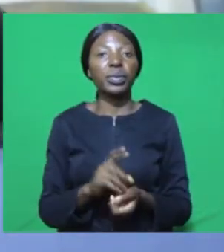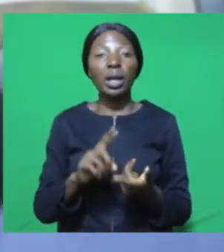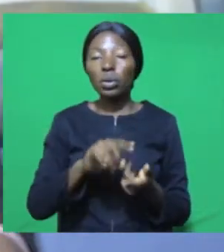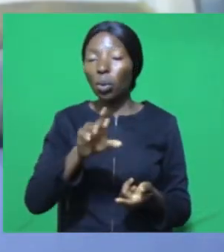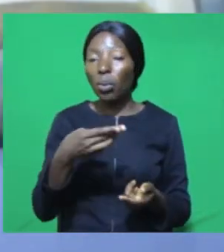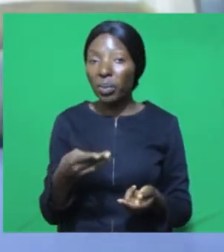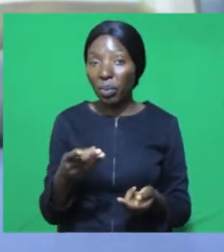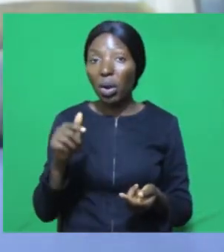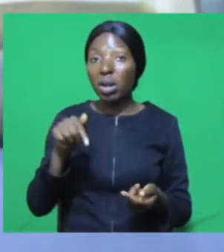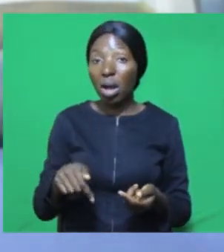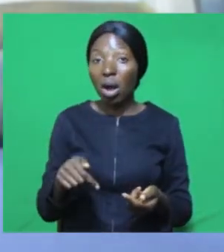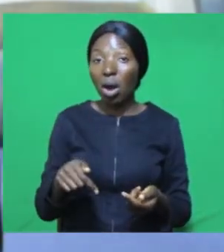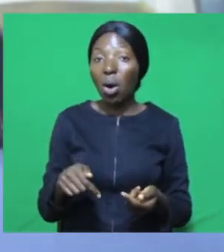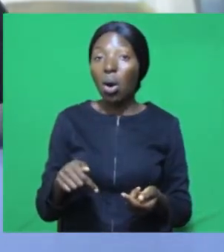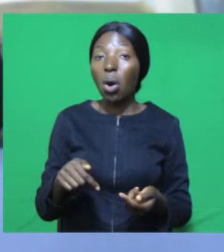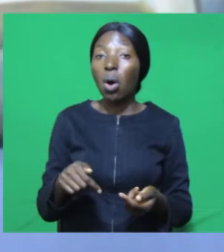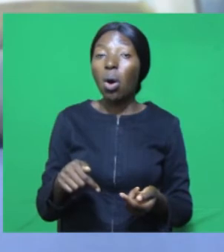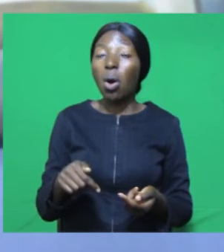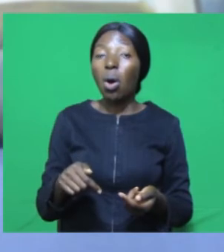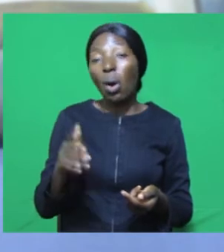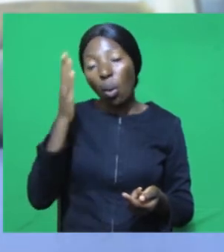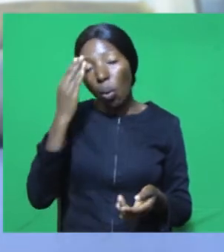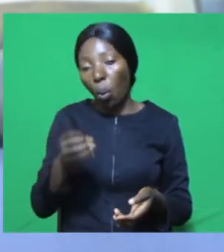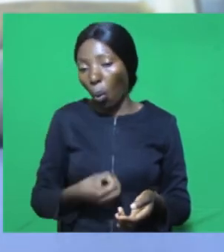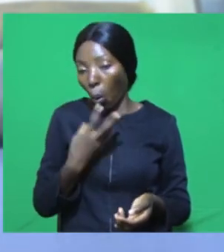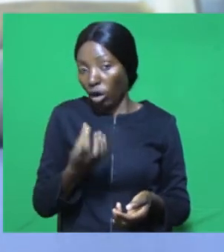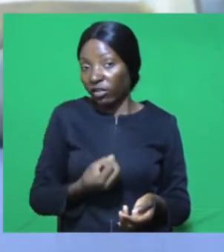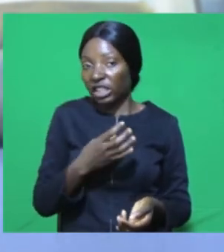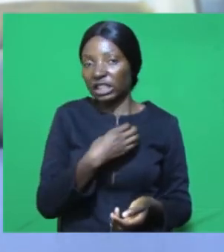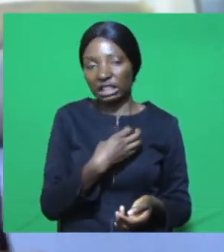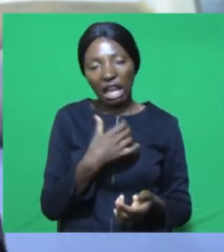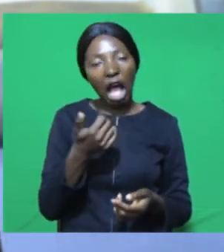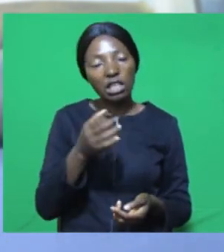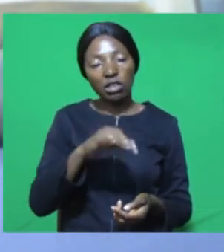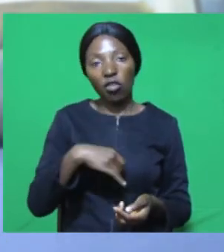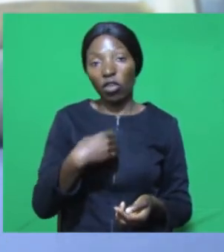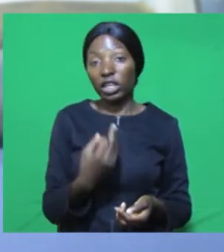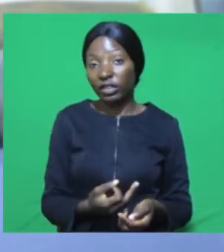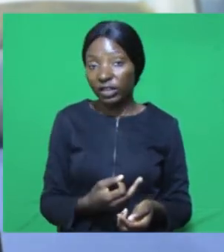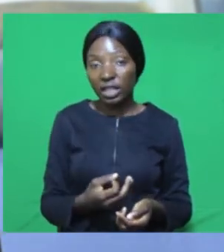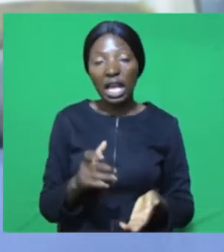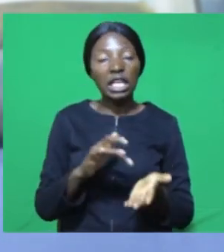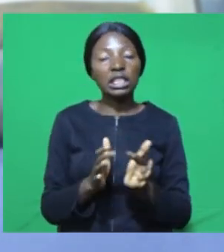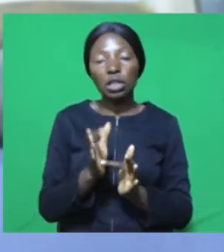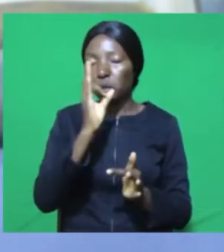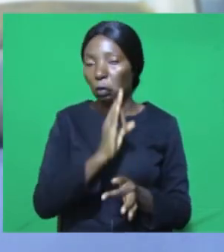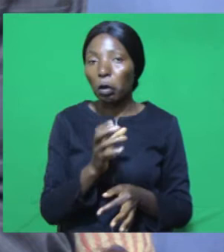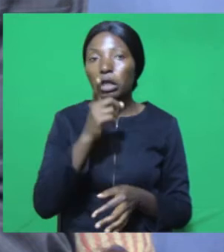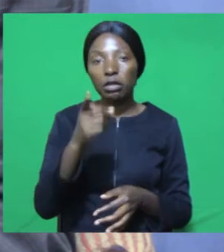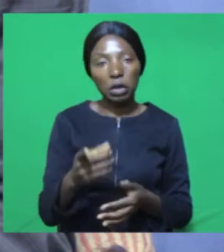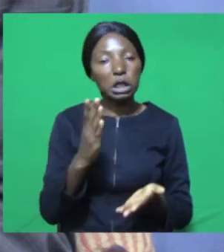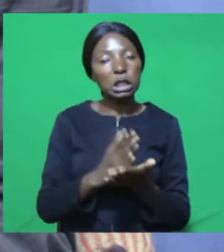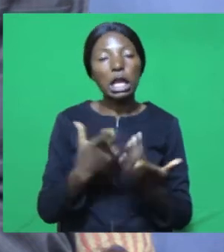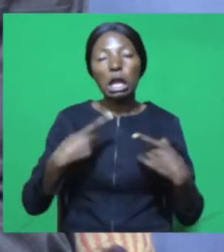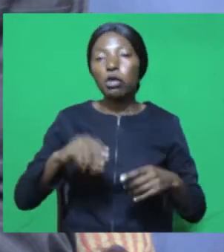vosara vachena nekusingaperi asi vasingadi kugashira Jesu kuna waya kuti Jesu mudzimu wevarungu unotera dzimwe kaucha isu tine